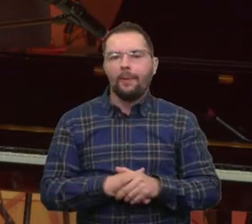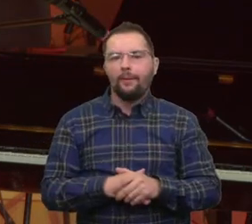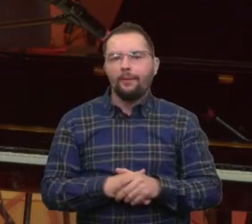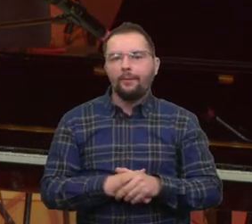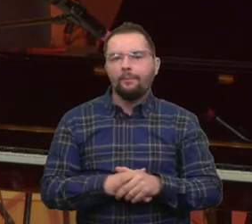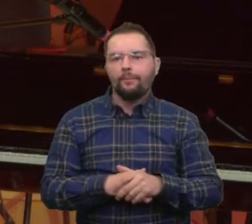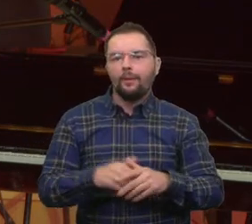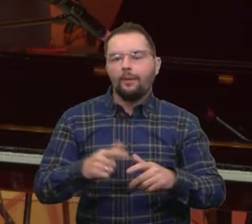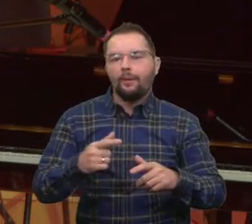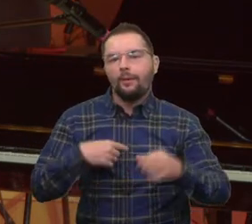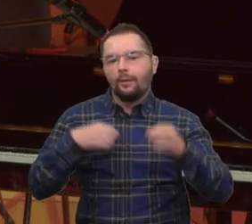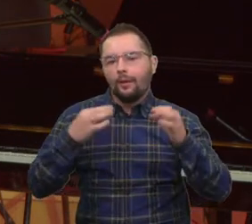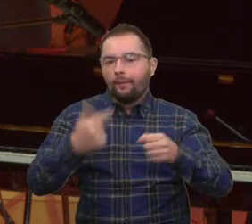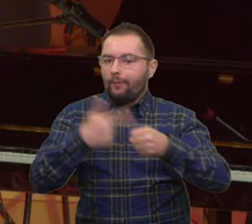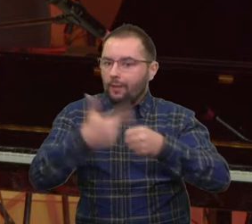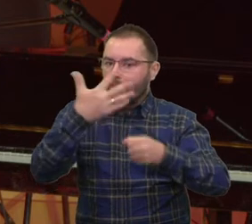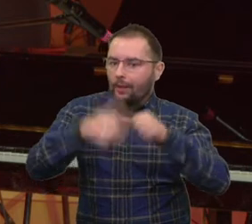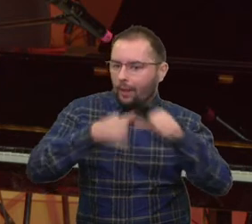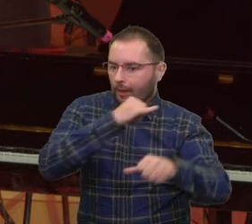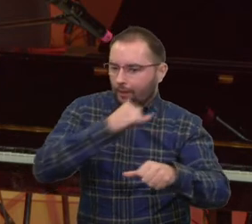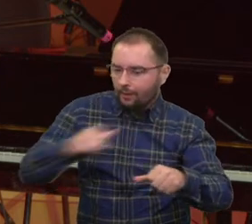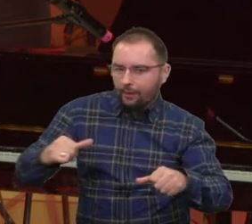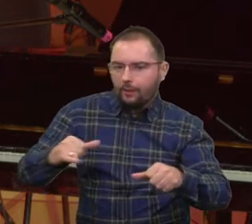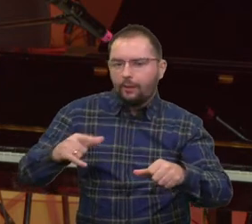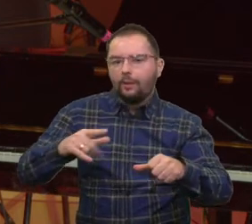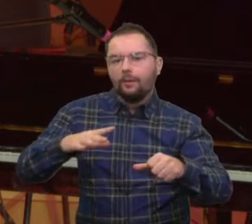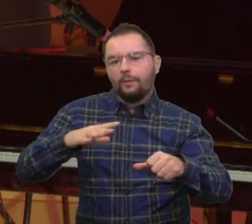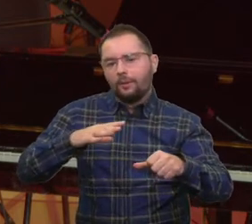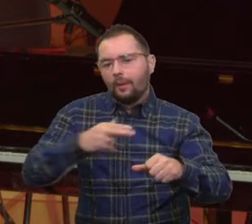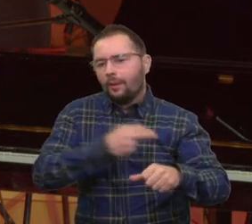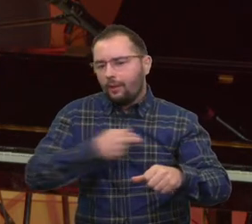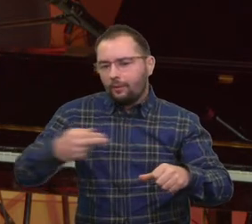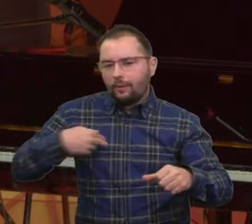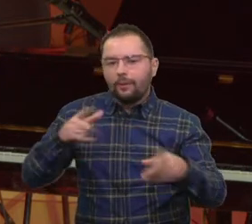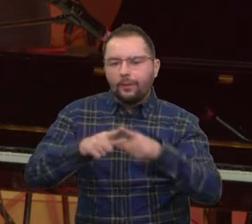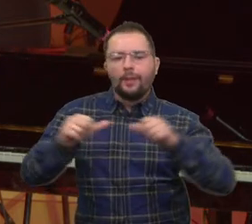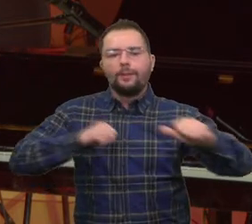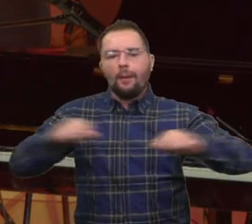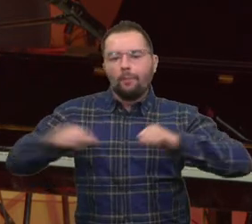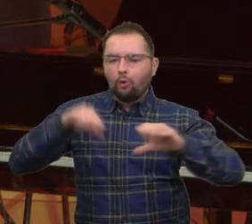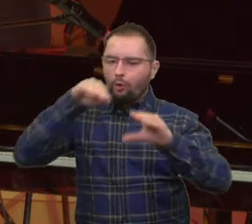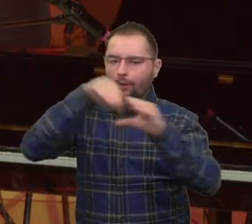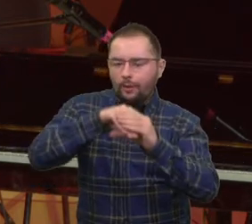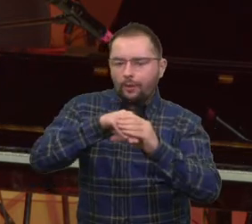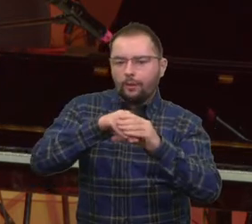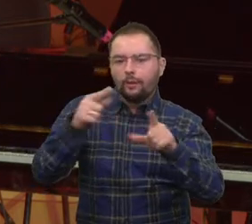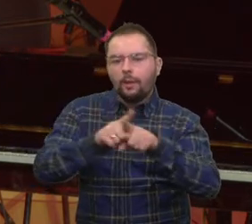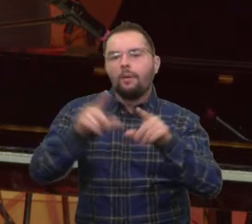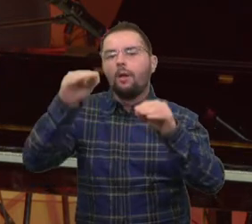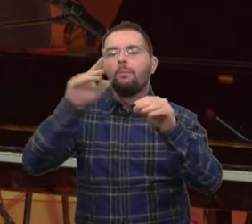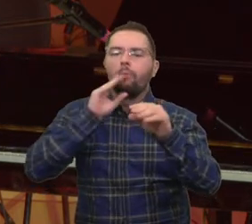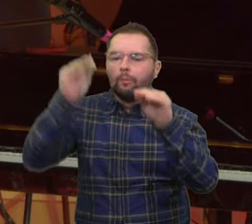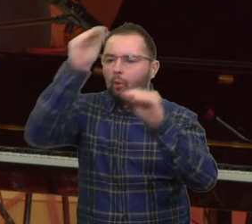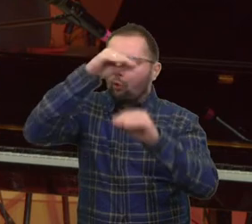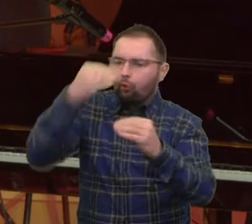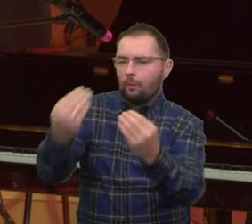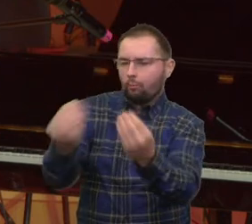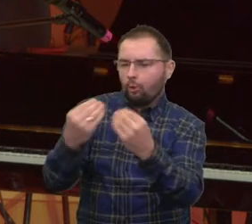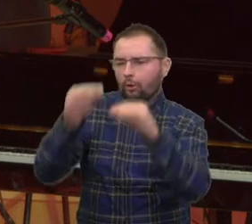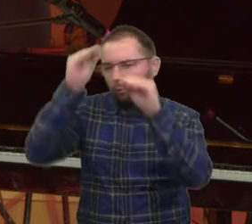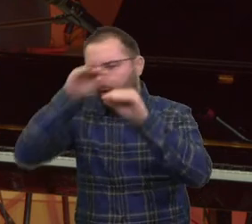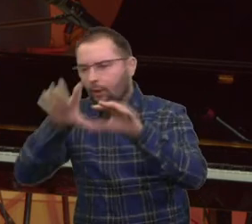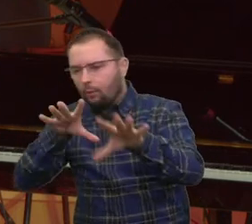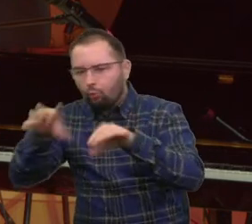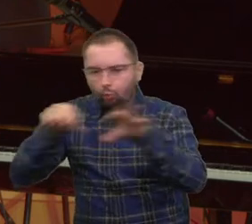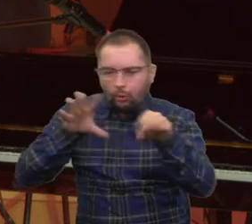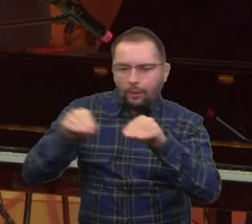Tak wypadło, że te 25 lat wzrastałem razem z samorządowcami, uczyłem się samorządu.